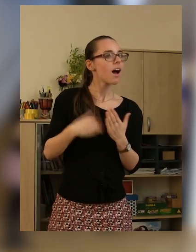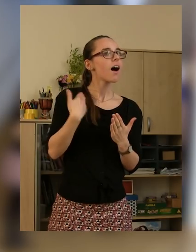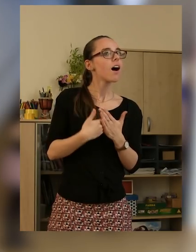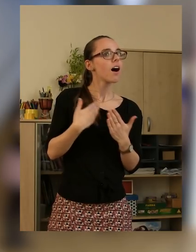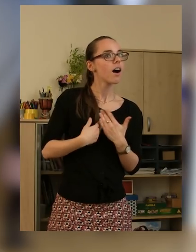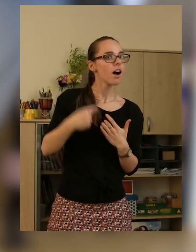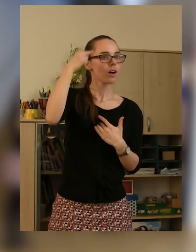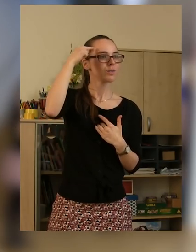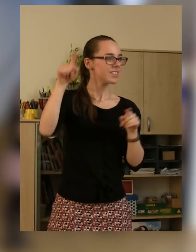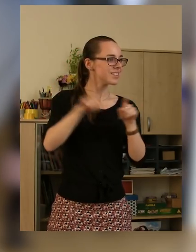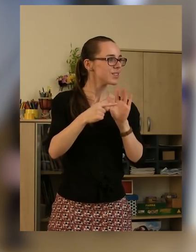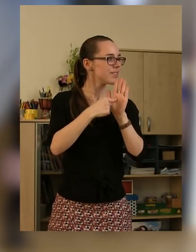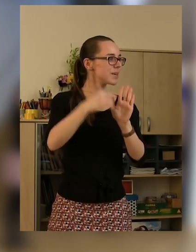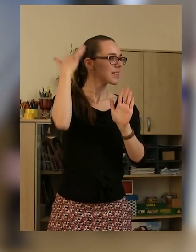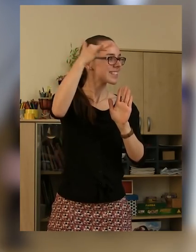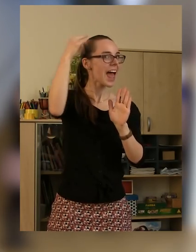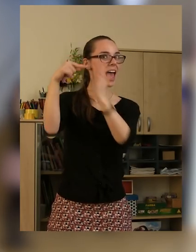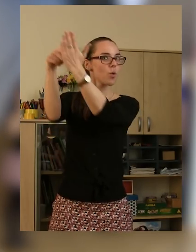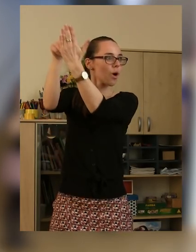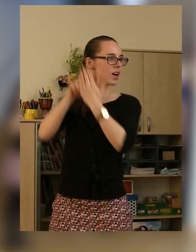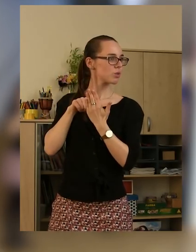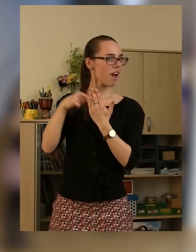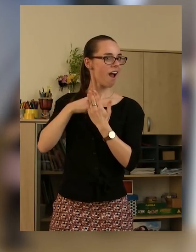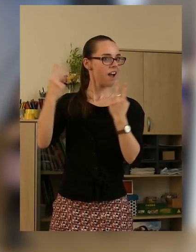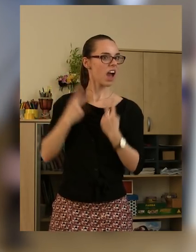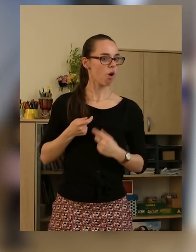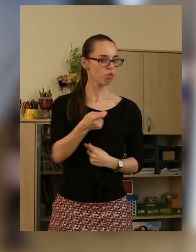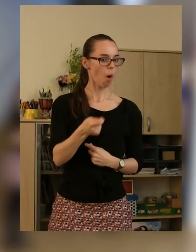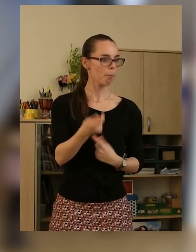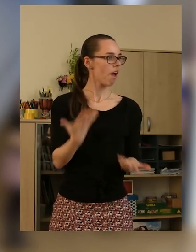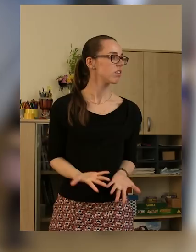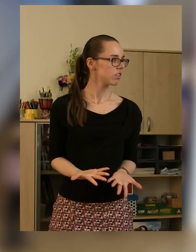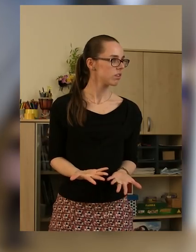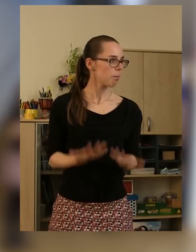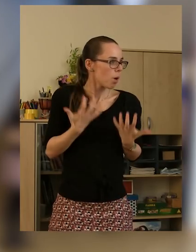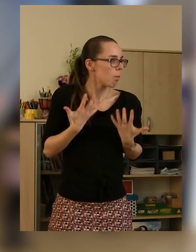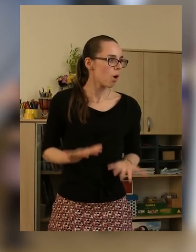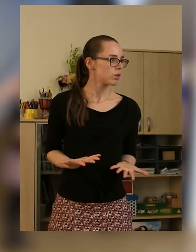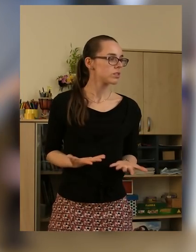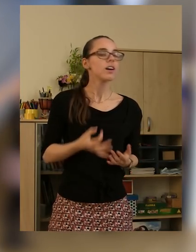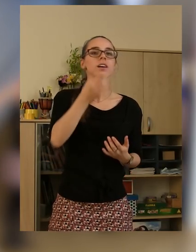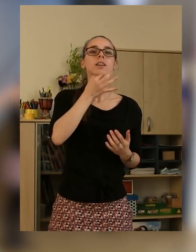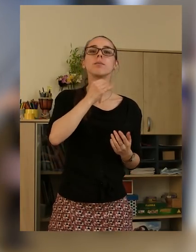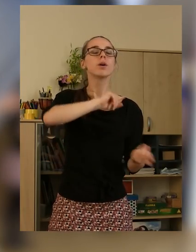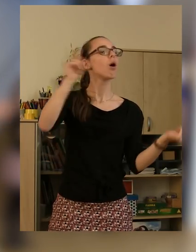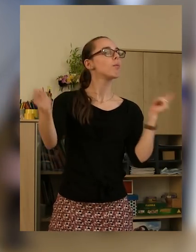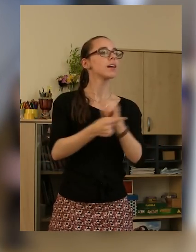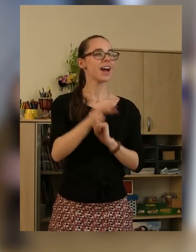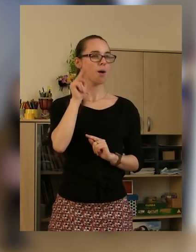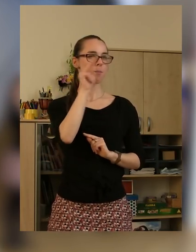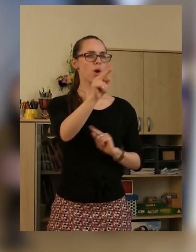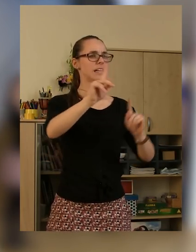vysokou pozici. Jo? Jestliže podceňuji druhý lidi, potom ti druzí lidé se budou v mých